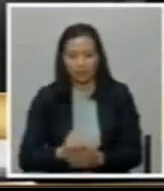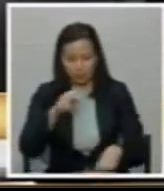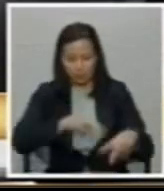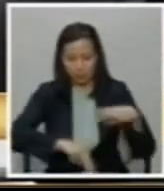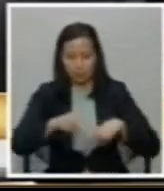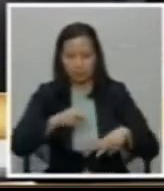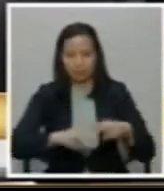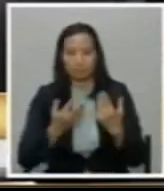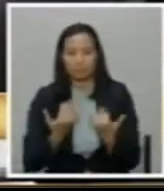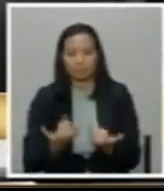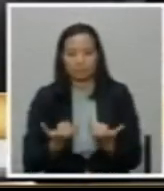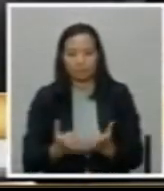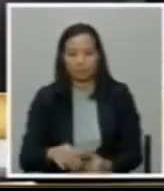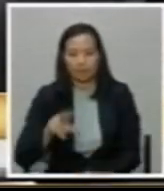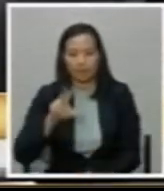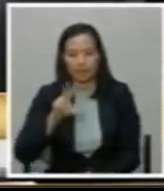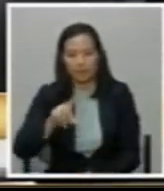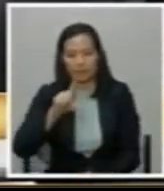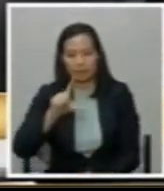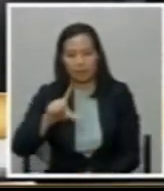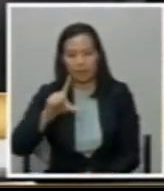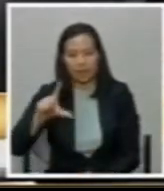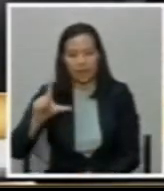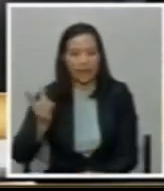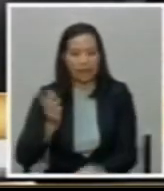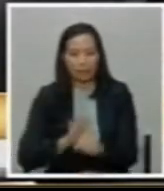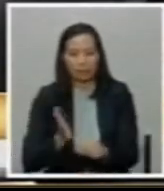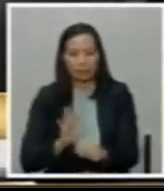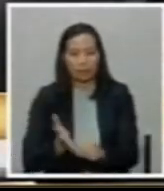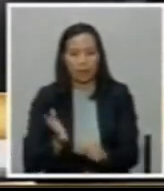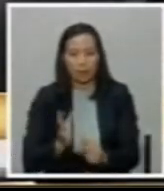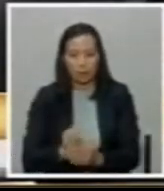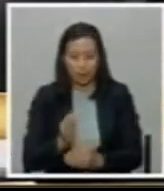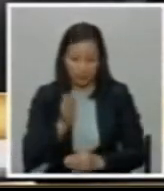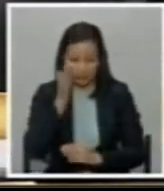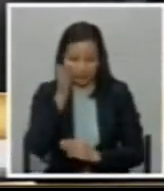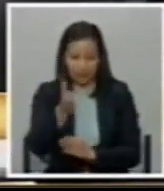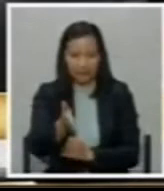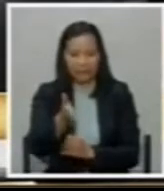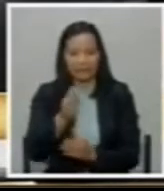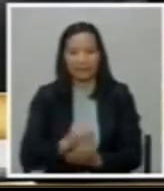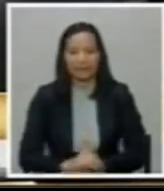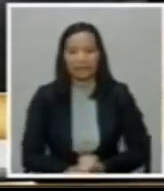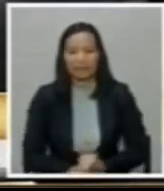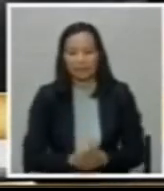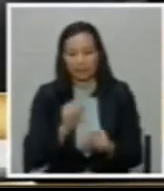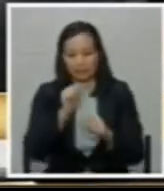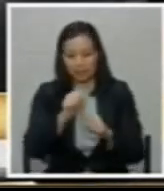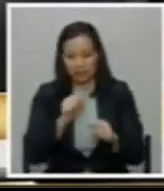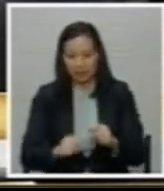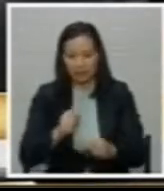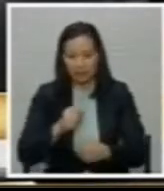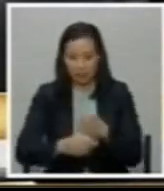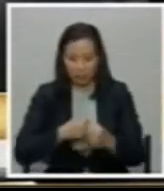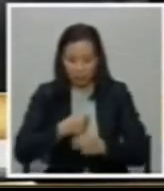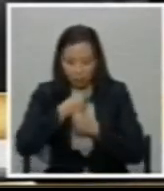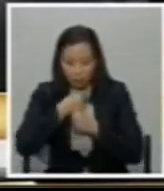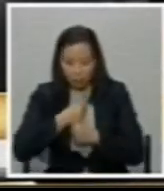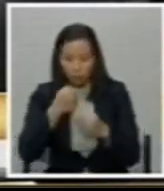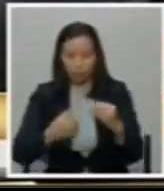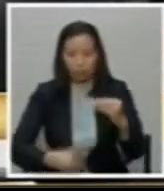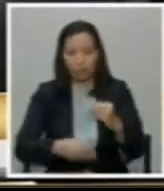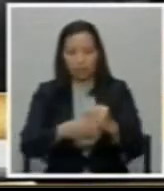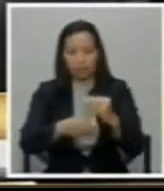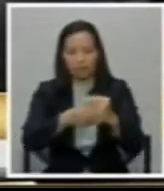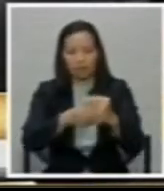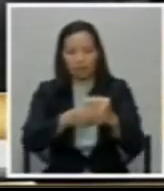แลอยู่ขณะนี้คือ3ล้านบาทก็ไม่พอครับและยิ่งอนาคตเนี่ยนะครับสัดส่วนคนชราจะมีมากขึ้น